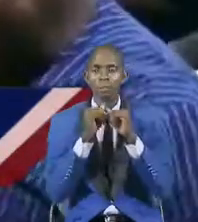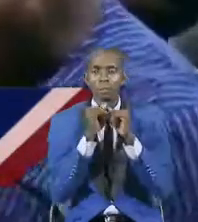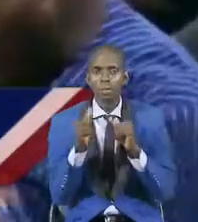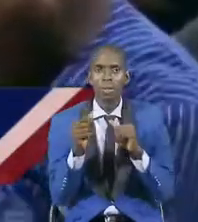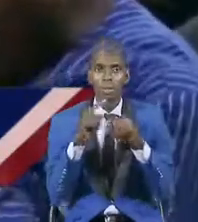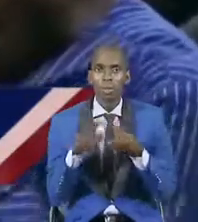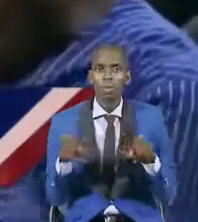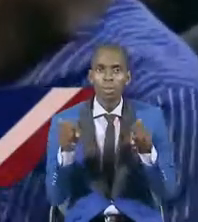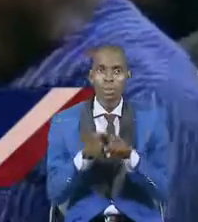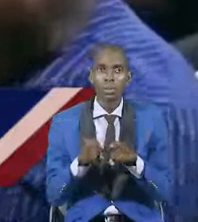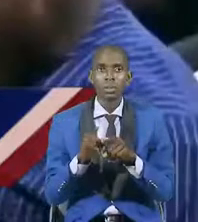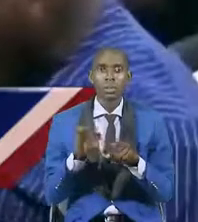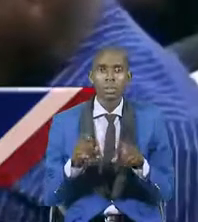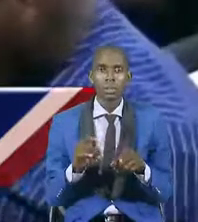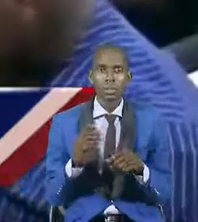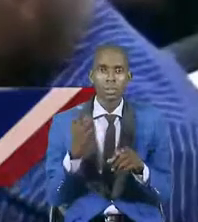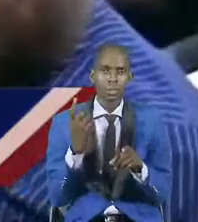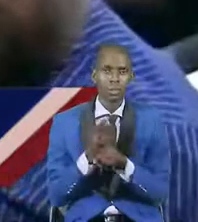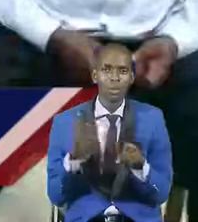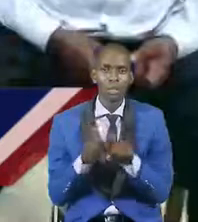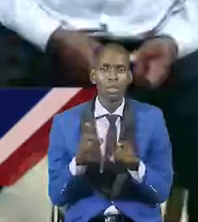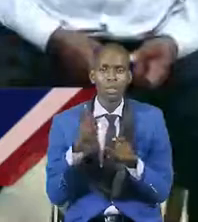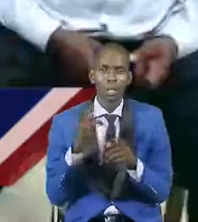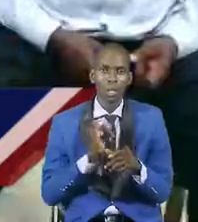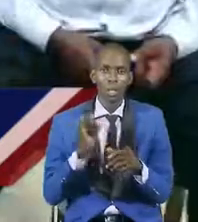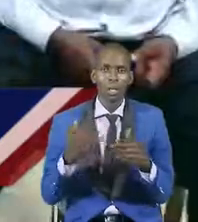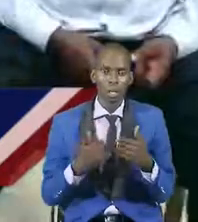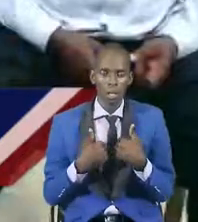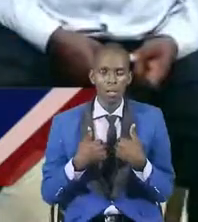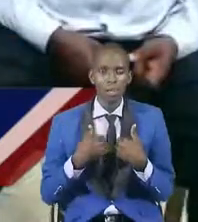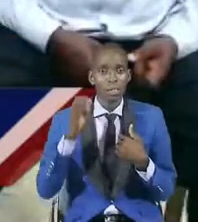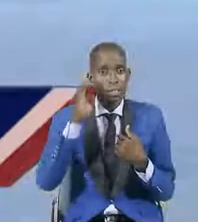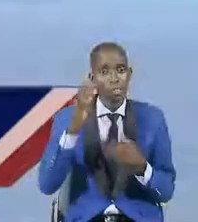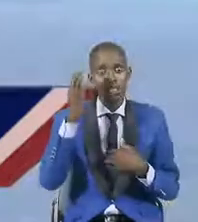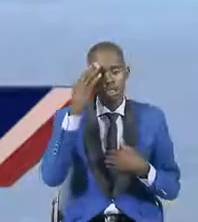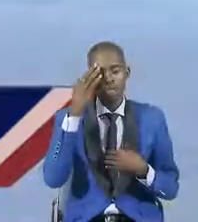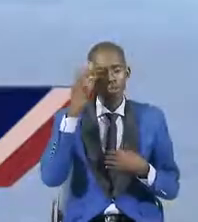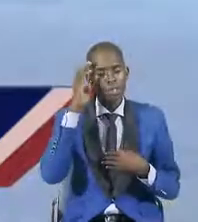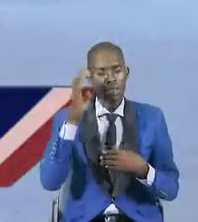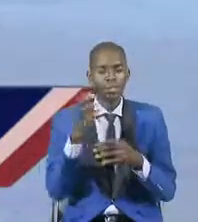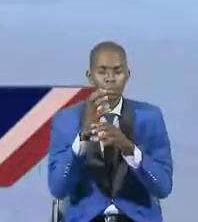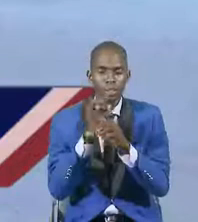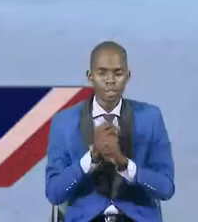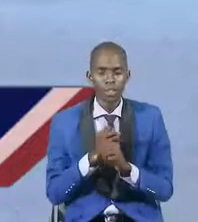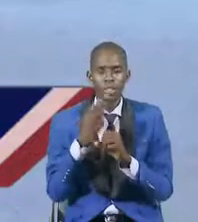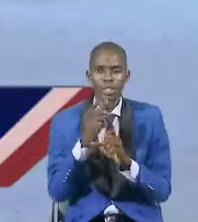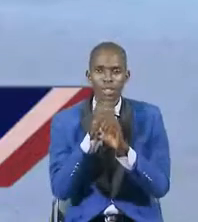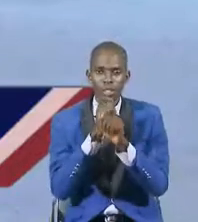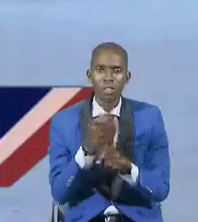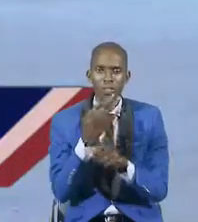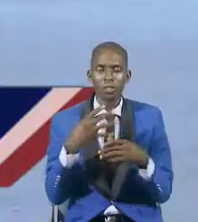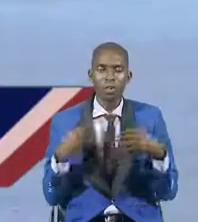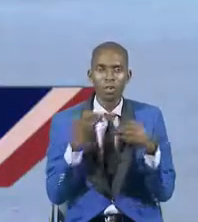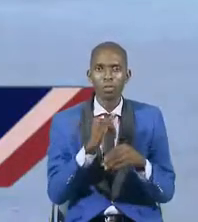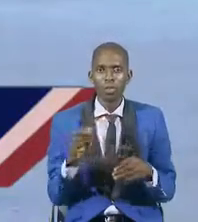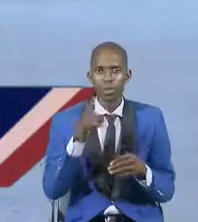ni or, mais ce que j'ai, je te le donne. Il savait qu'il possédait le don de